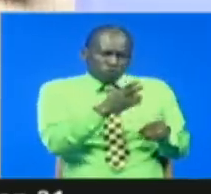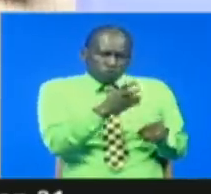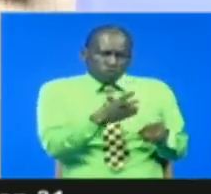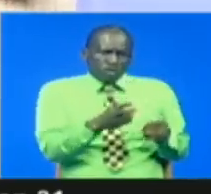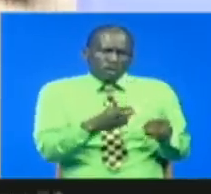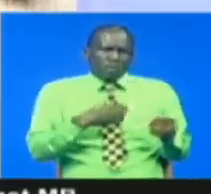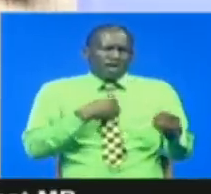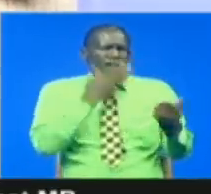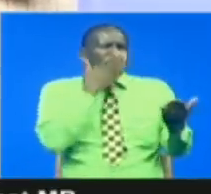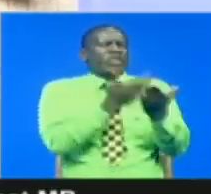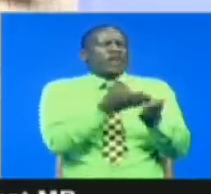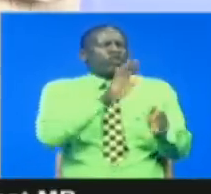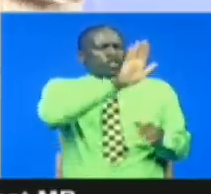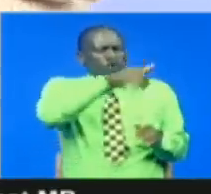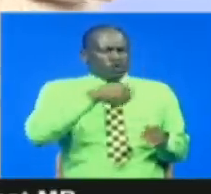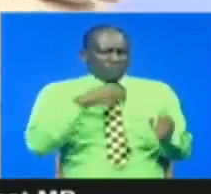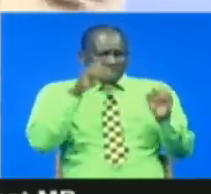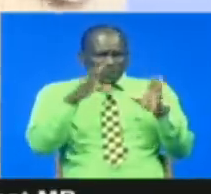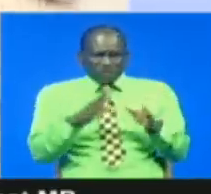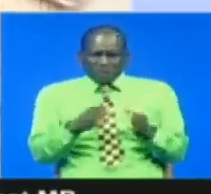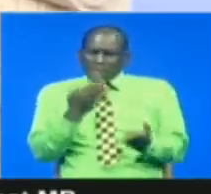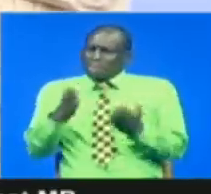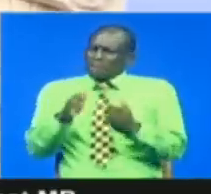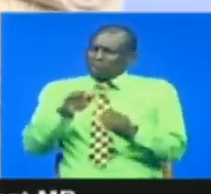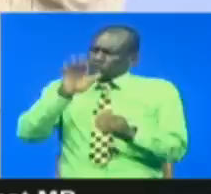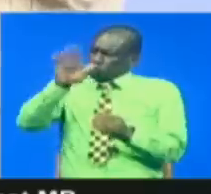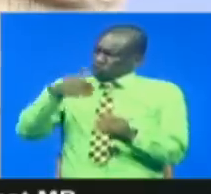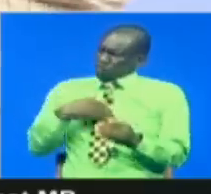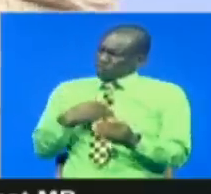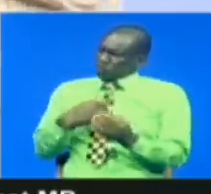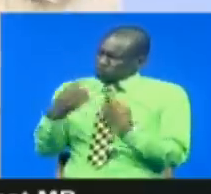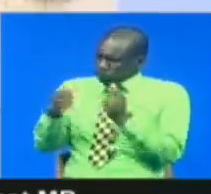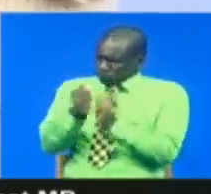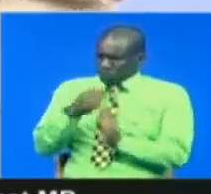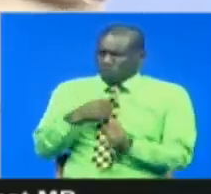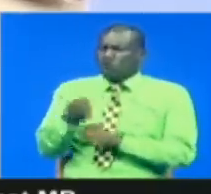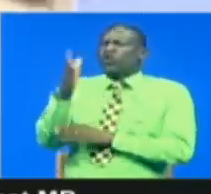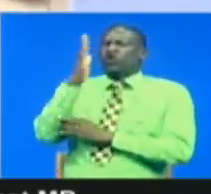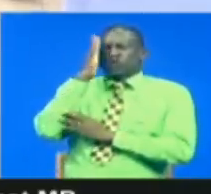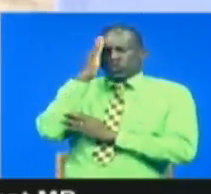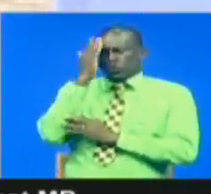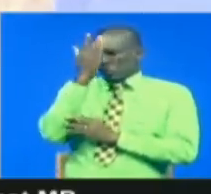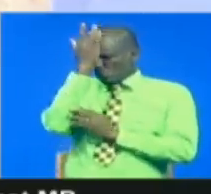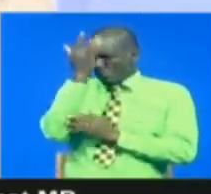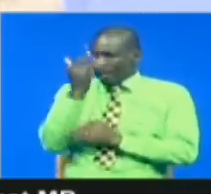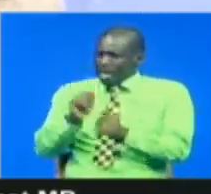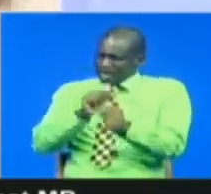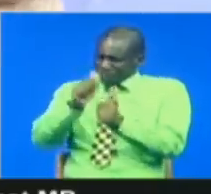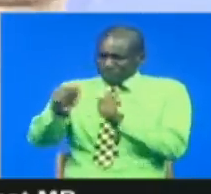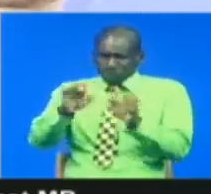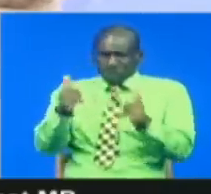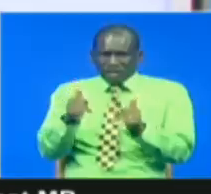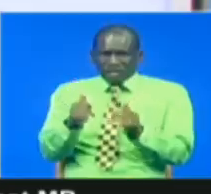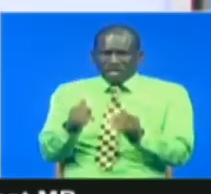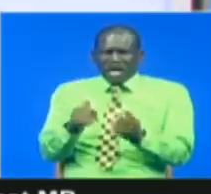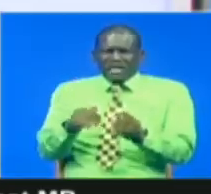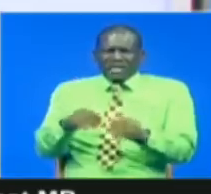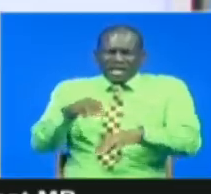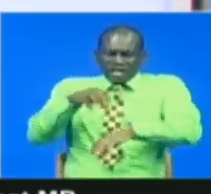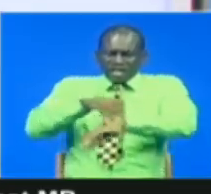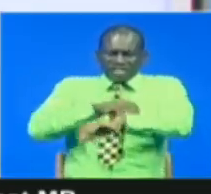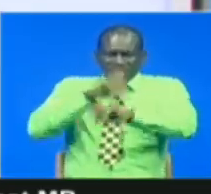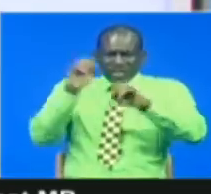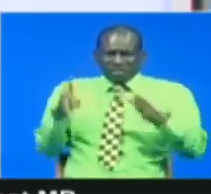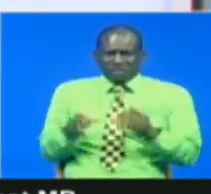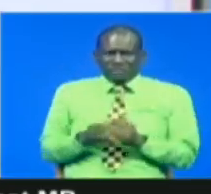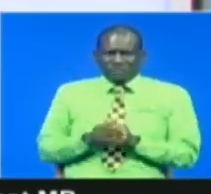hakuniita. Kuniita labda anataka kunizungumzia. So ni Mungu anajua kwa nini hakuniita. Ama siku delay na chochote hapo. Ulipita tu. Yeah,